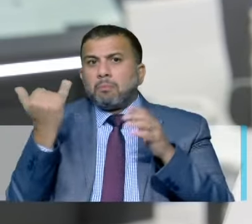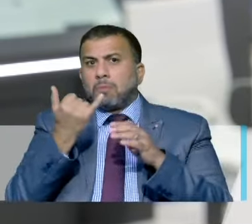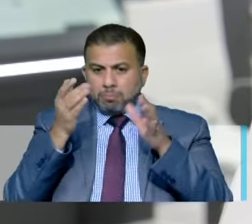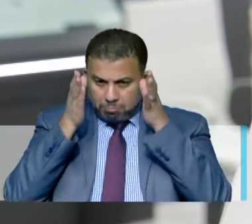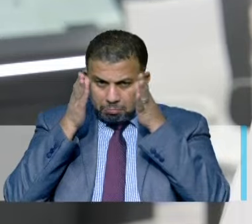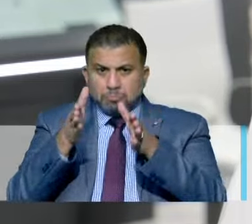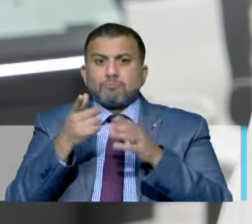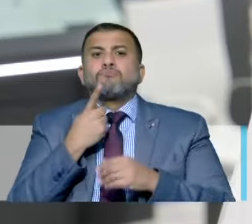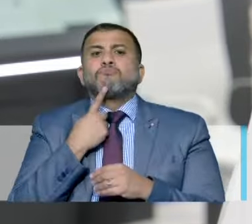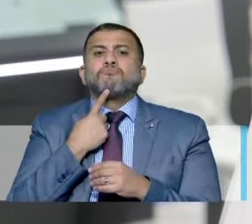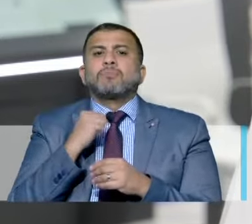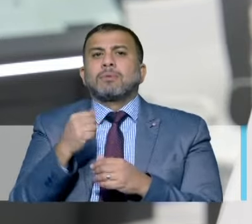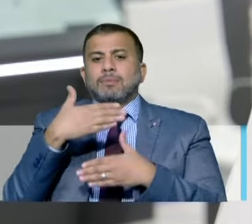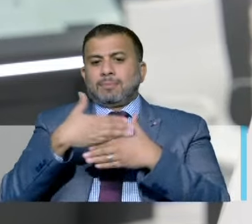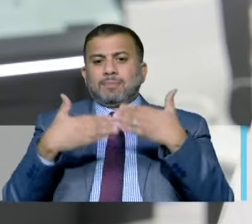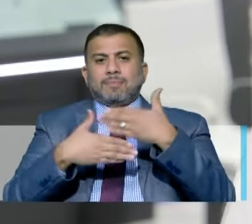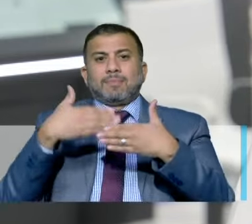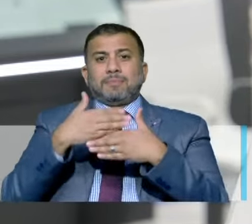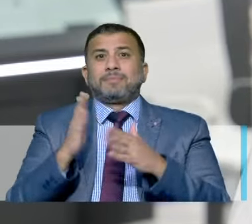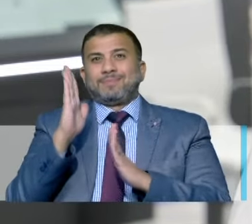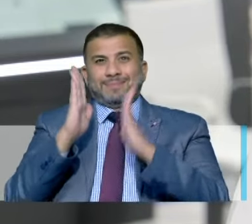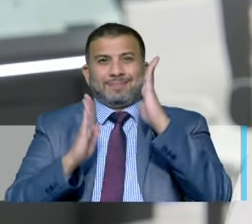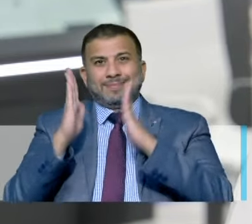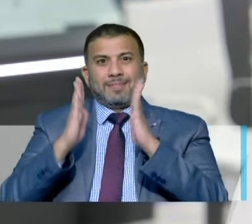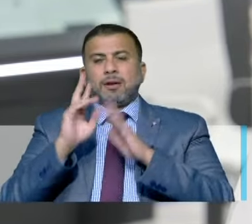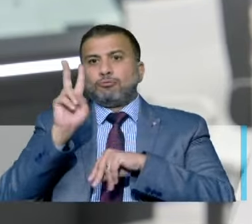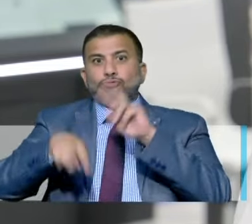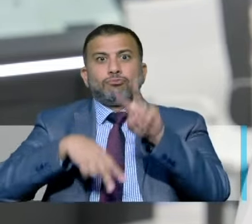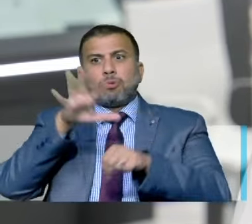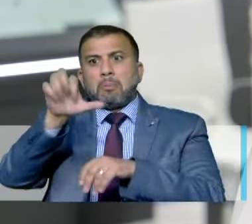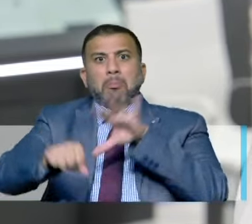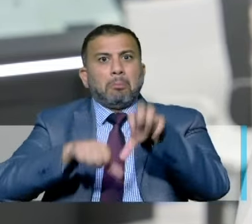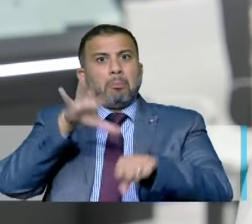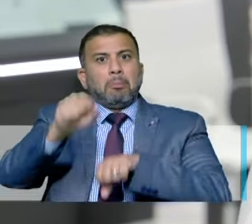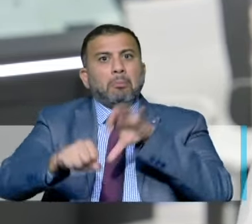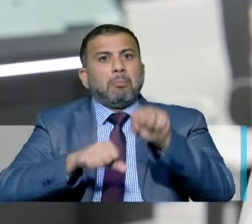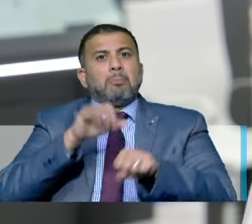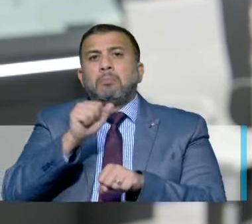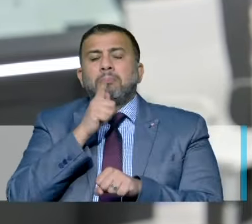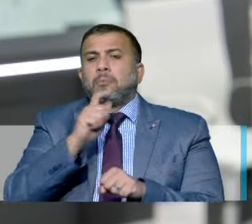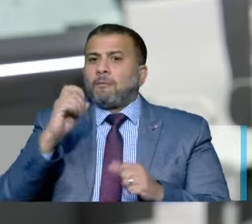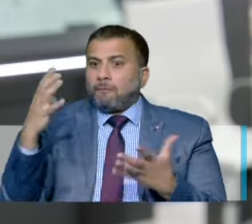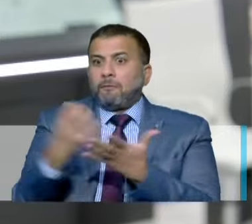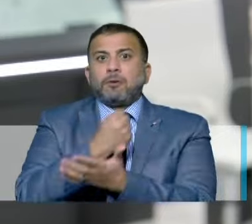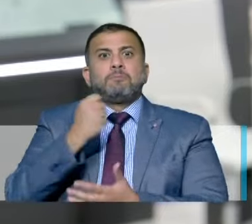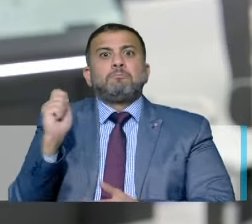بشراء العقارات أن يحظوا بهذه الفرصة من خلال